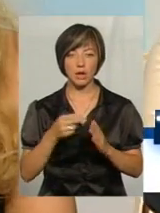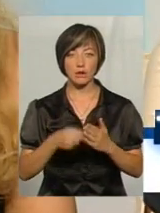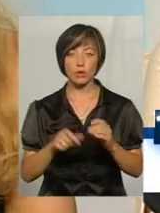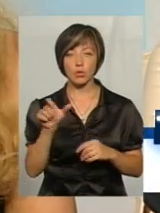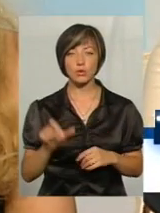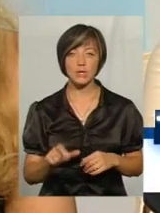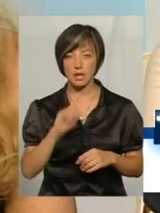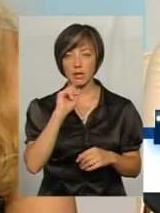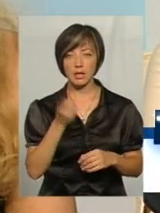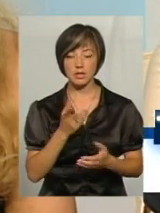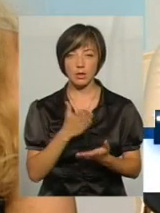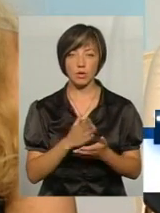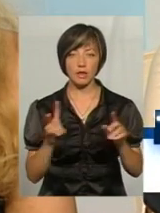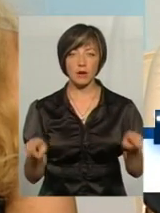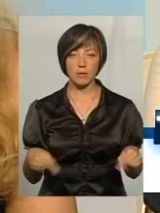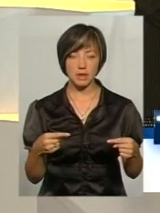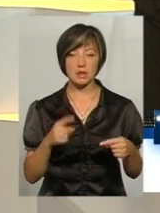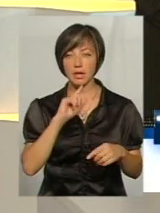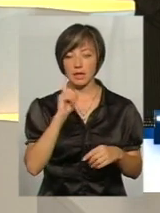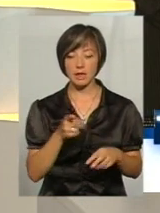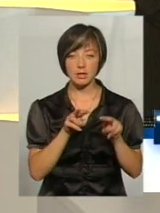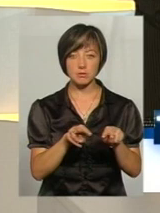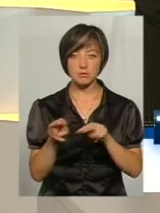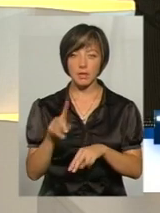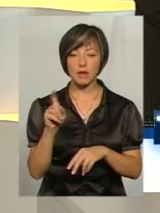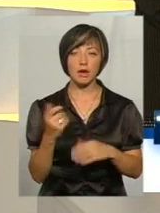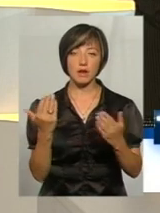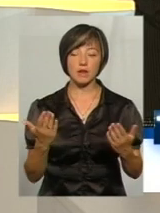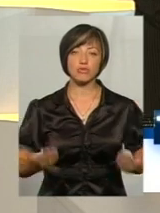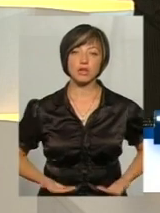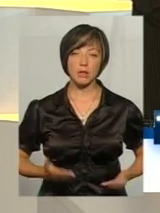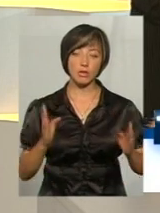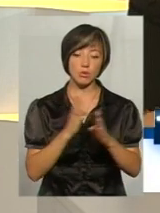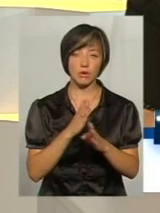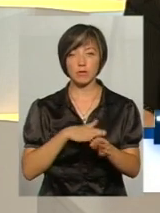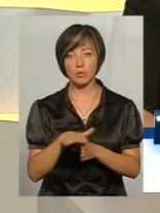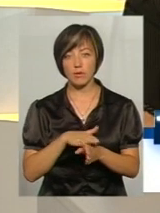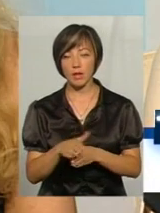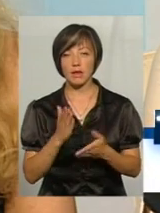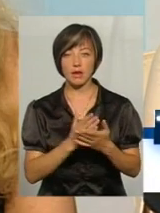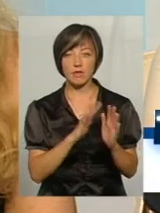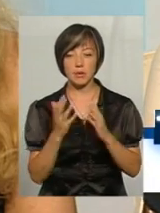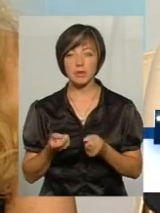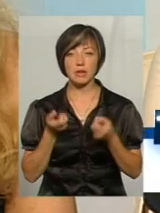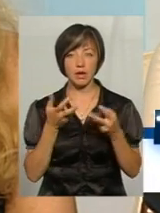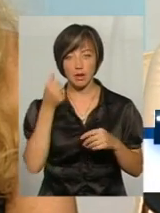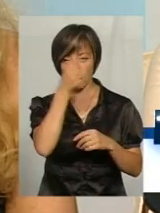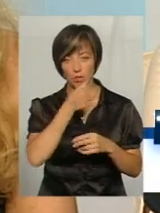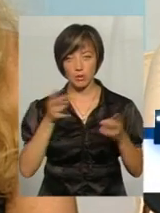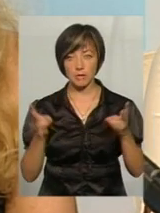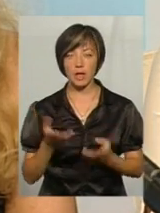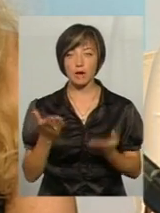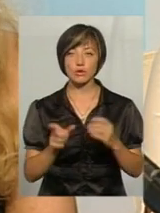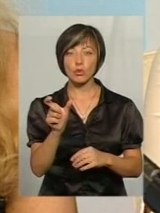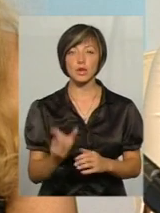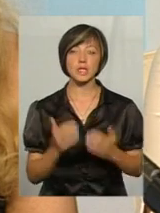нас рік знаходиться на реабілітації, тобто ми рік відслідковуємо, як її. Бувають випадки, коли потрібно декілька років для цього. Якщо людина